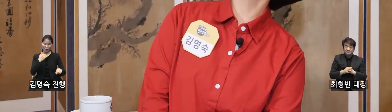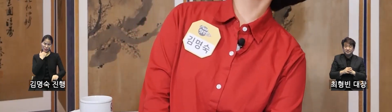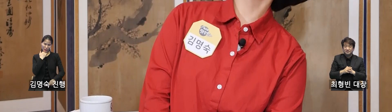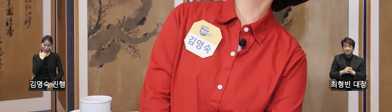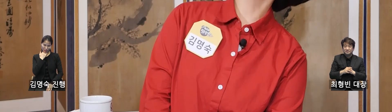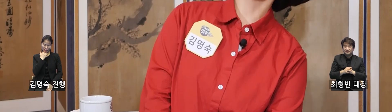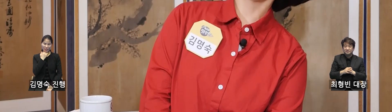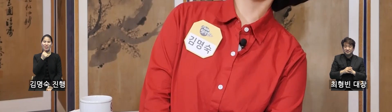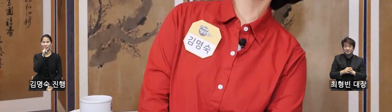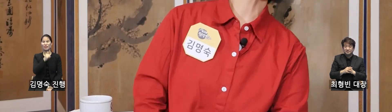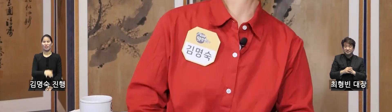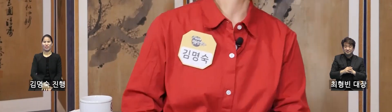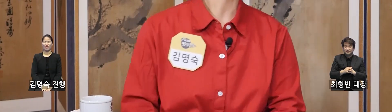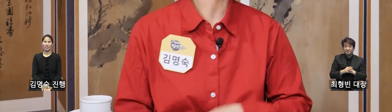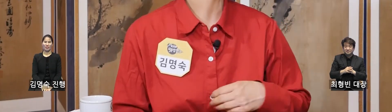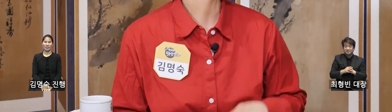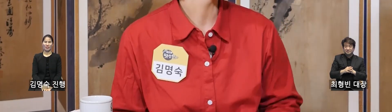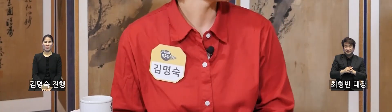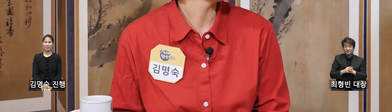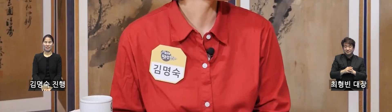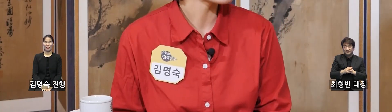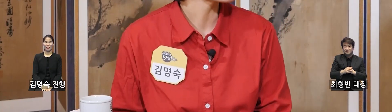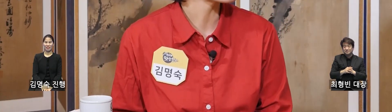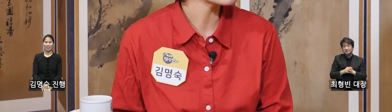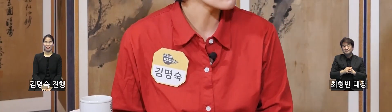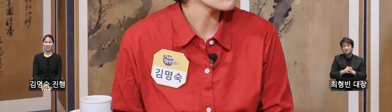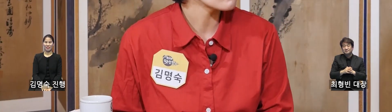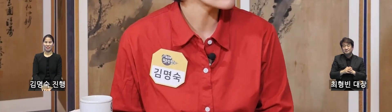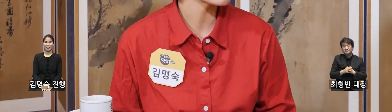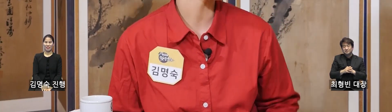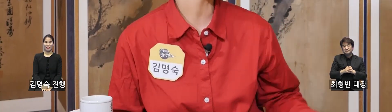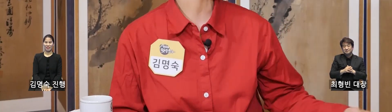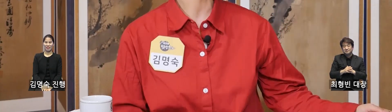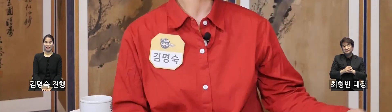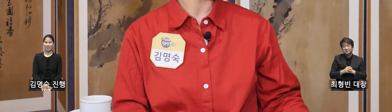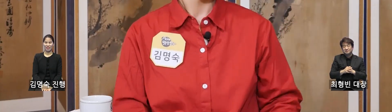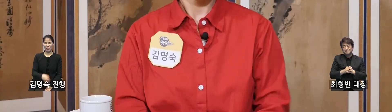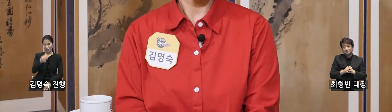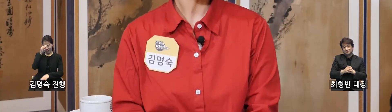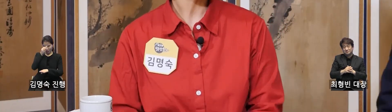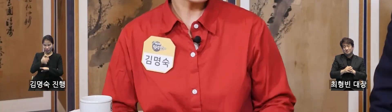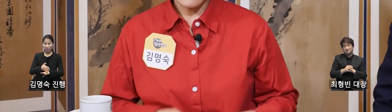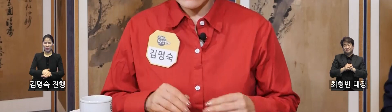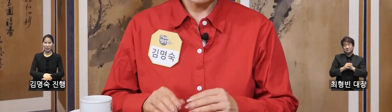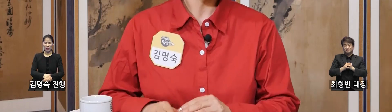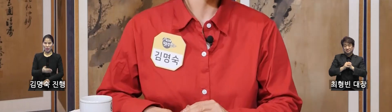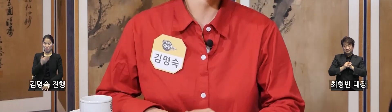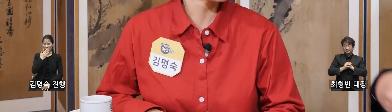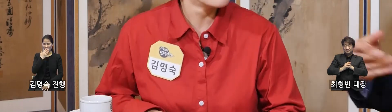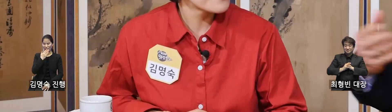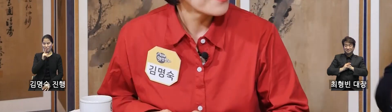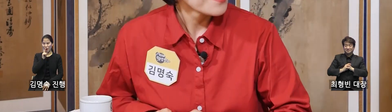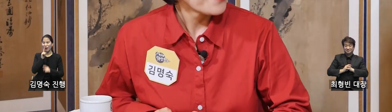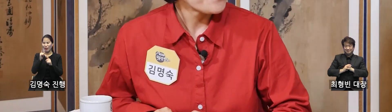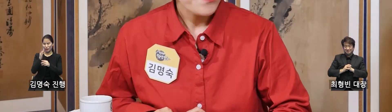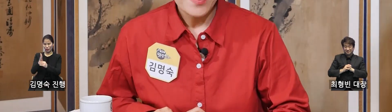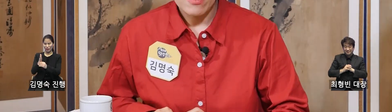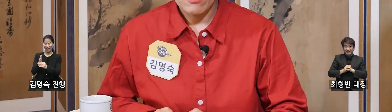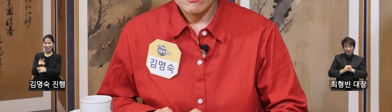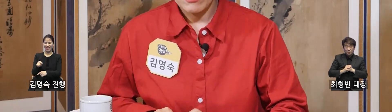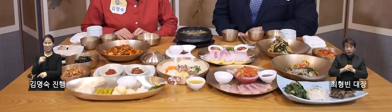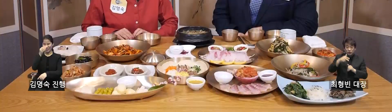지금 이쯤 먹어 질까 이렇게 계속 기다리고 있는 것 같아서 실 더 지 얼마 안돼 말씀하시는 중에 회색 저가